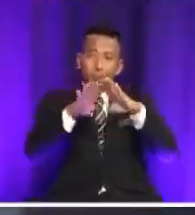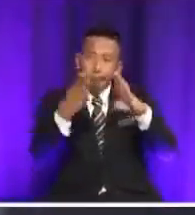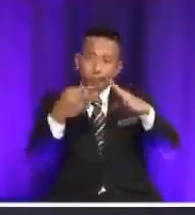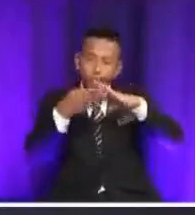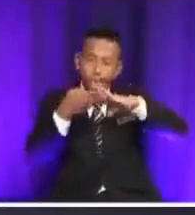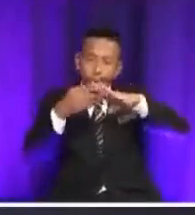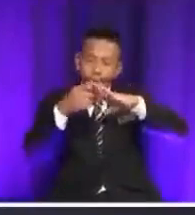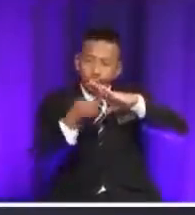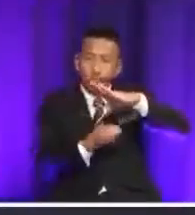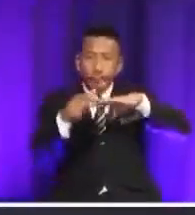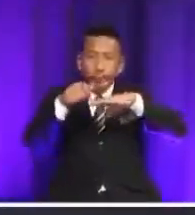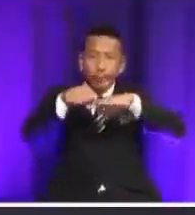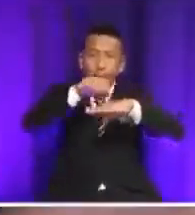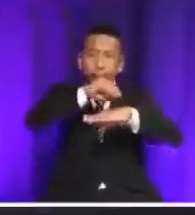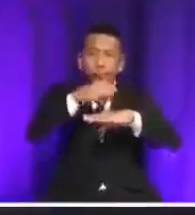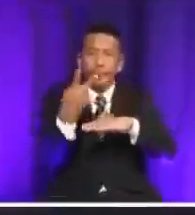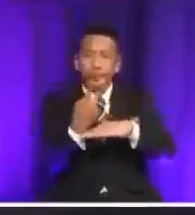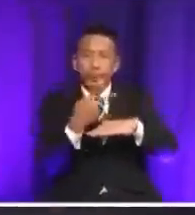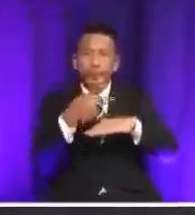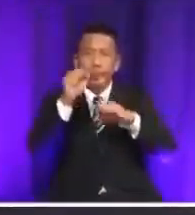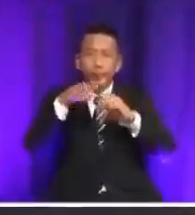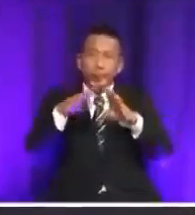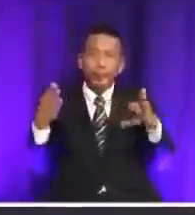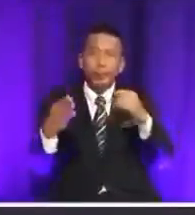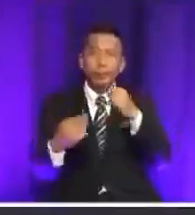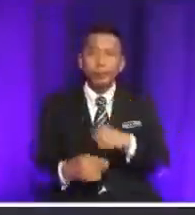oke satu lagi satu